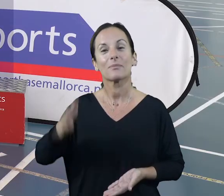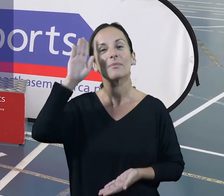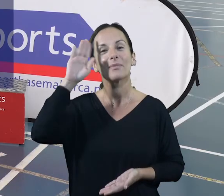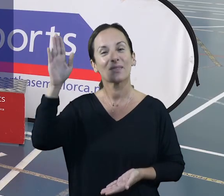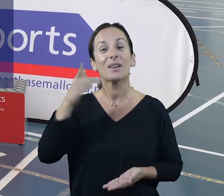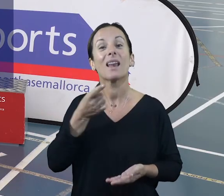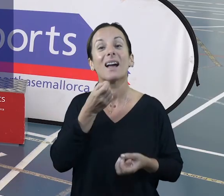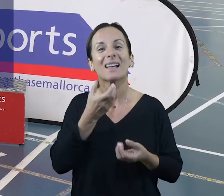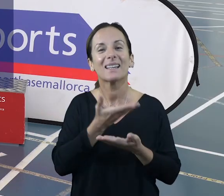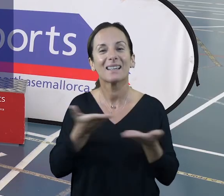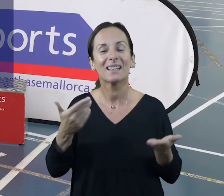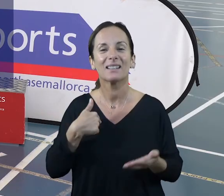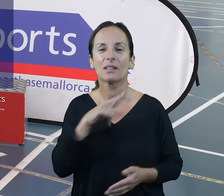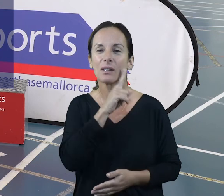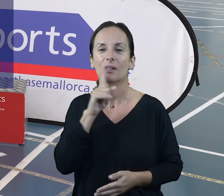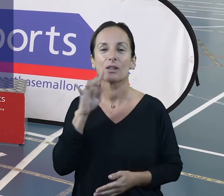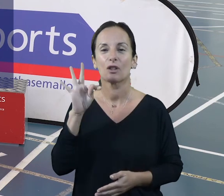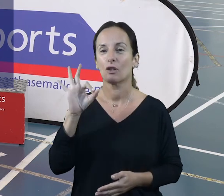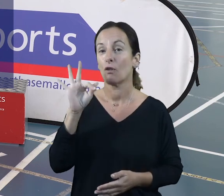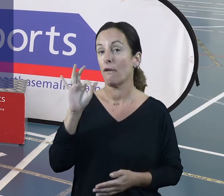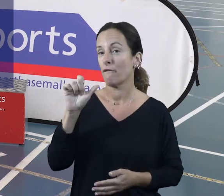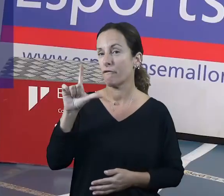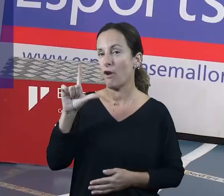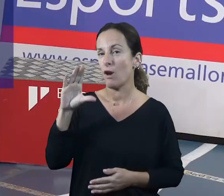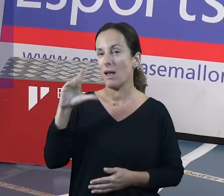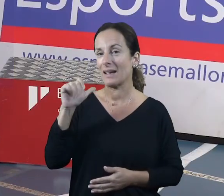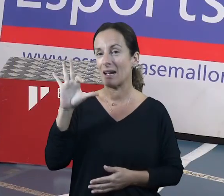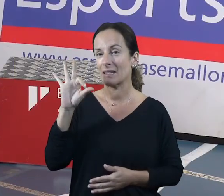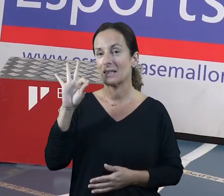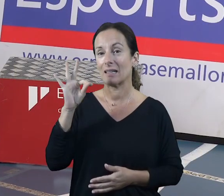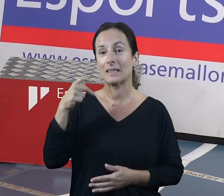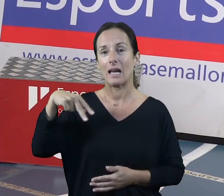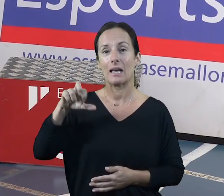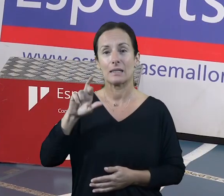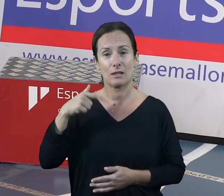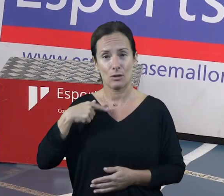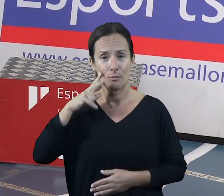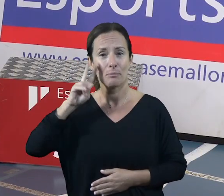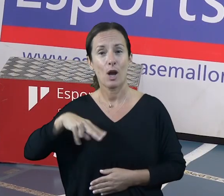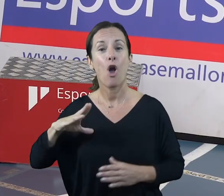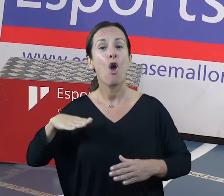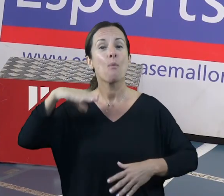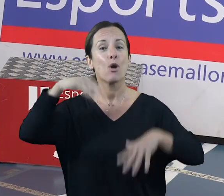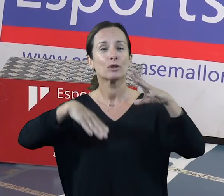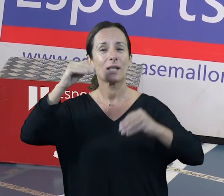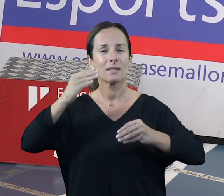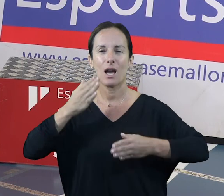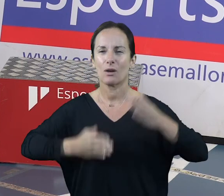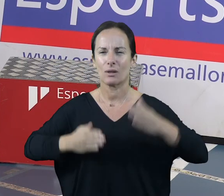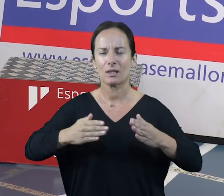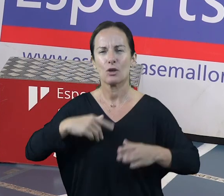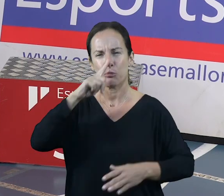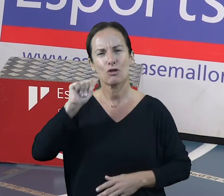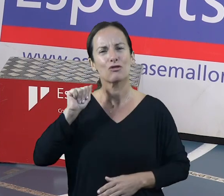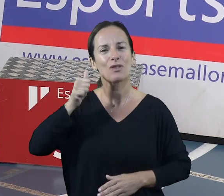Hola, com va? Som en Tòfol Castanyer, corredor de muntanya. Ja fa temps i anys que col·labora amb el Consell de